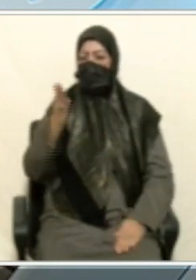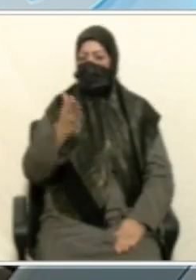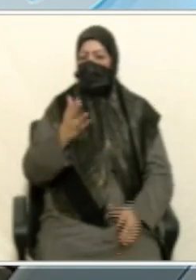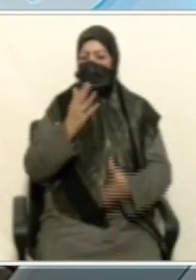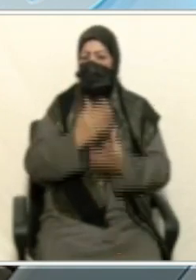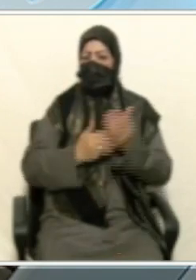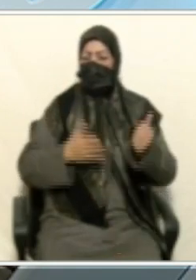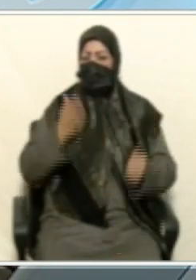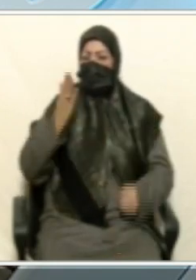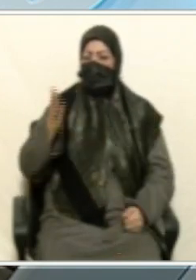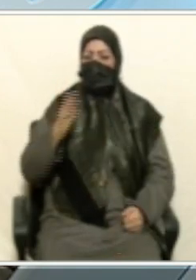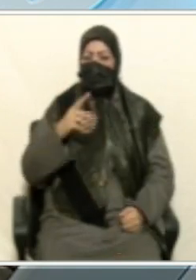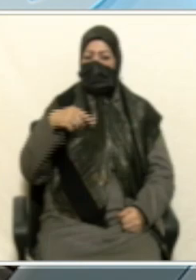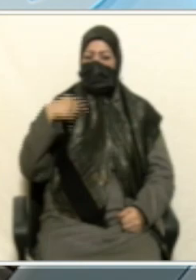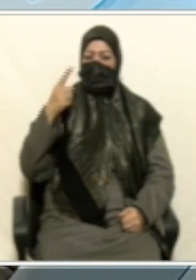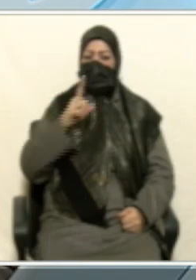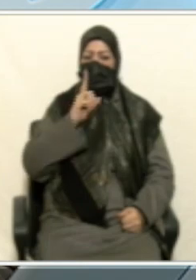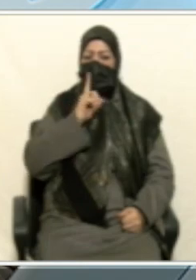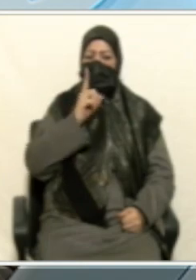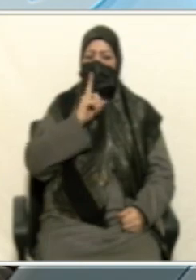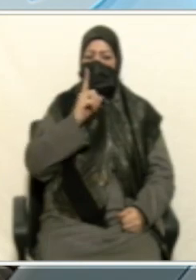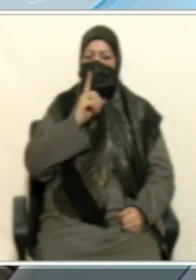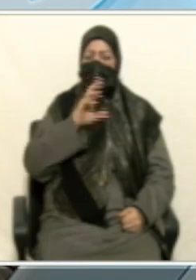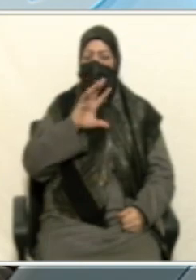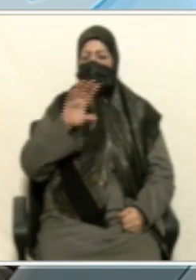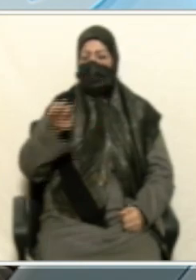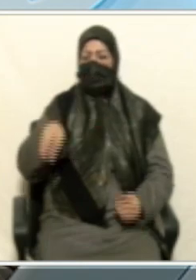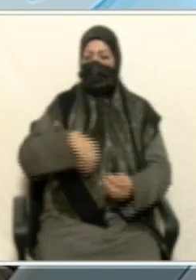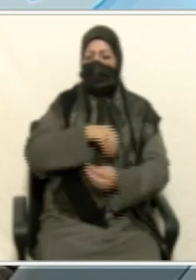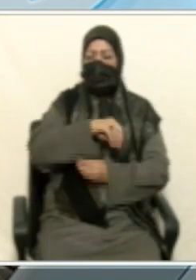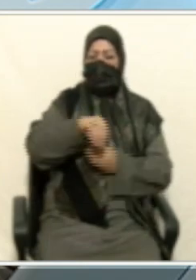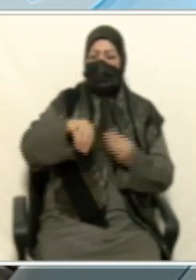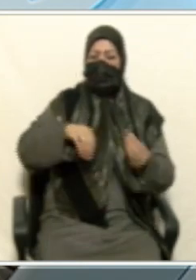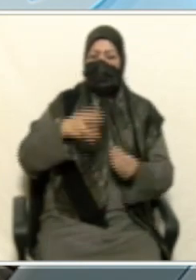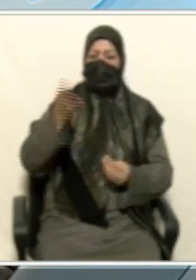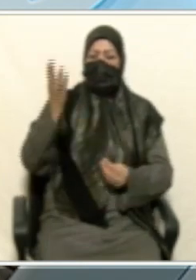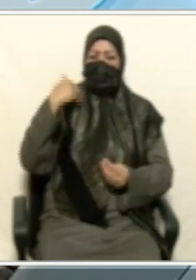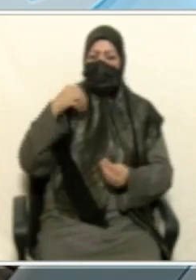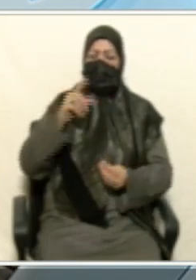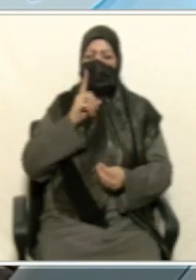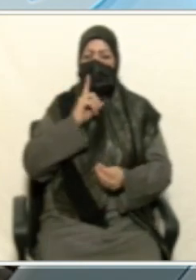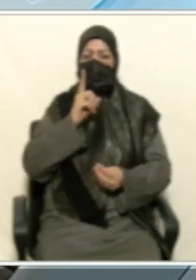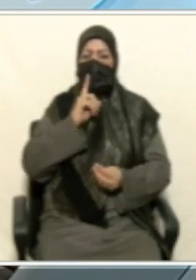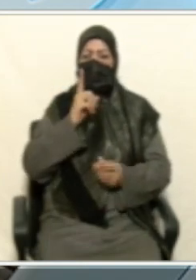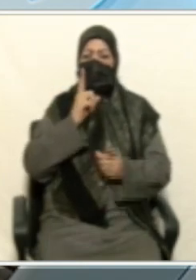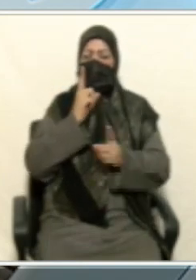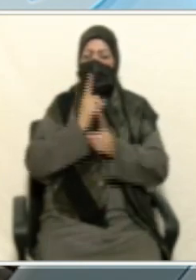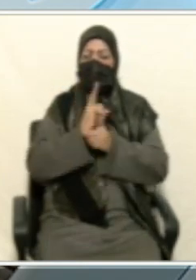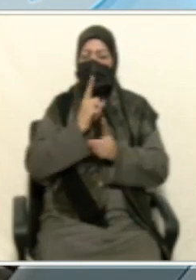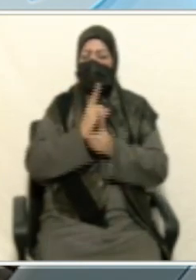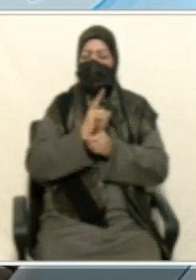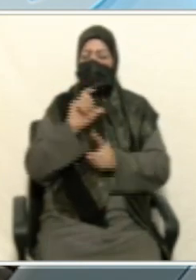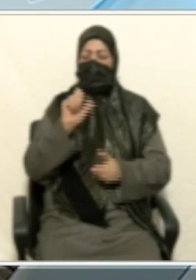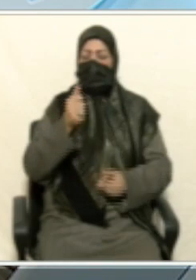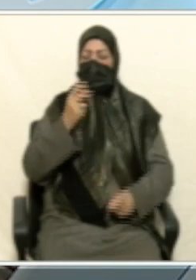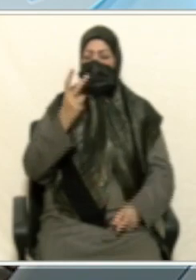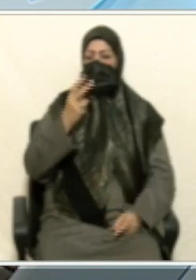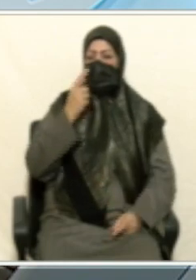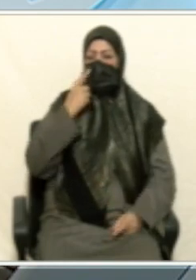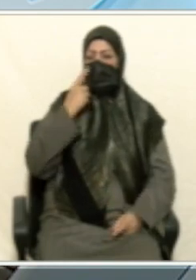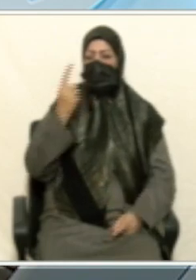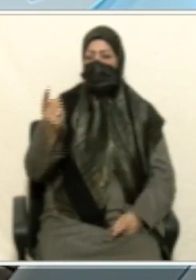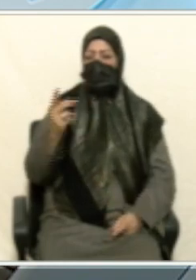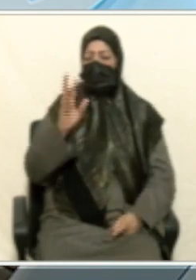وأخذ يطوف بها حول البيت، والتقى بابن عمر رضي الله تعالى عنه وقال: أرأيت أني قد أوفيتها حقها؟ قال: